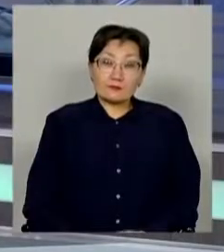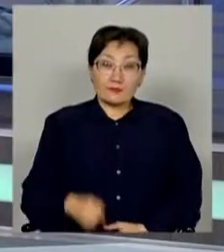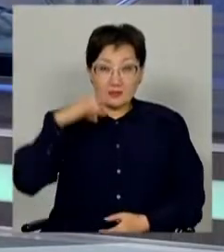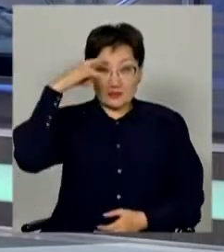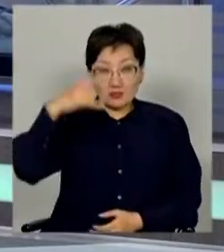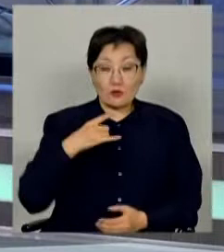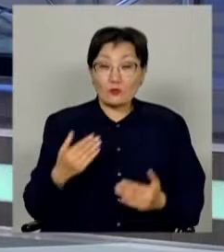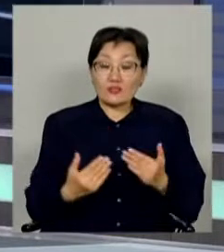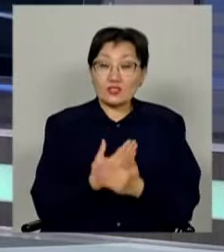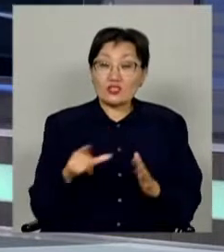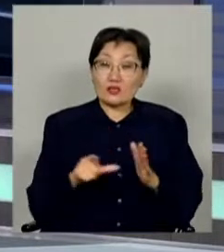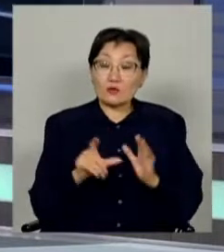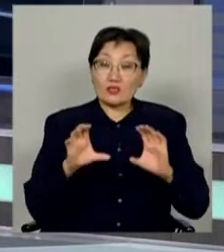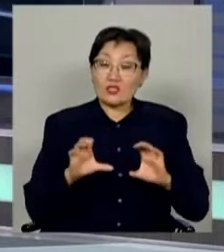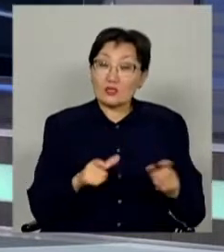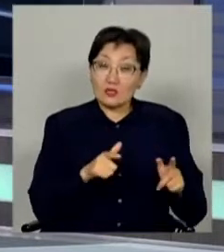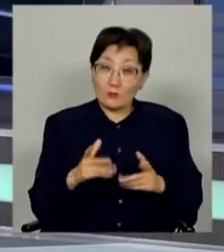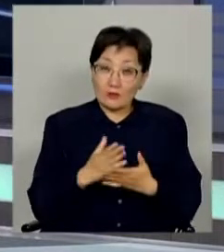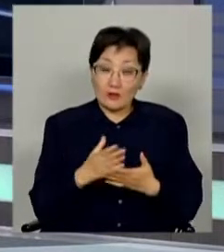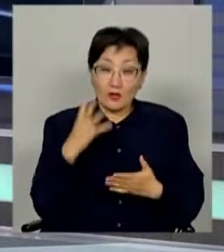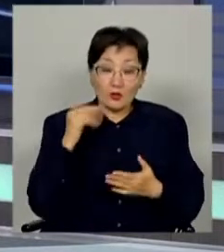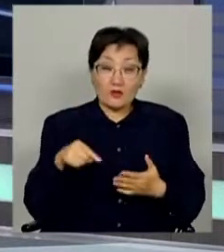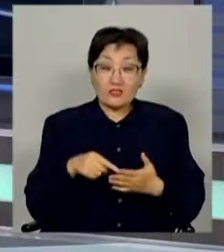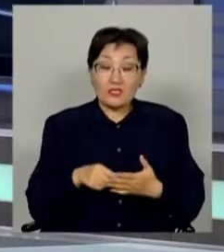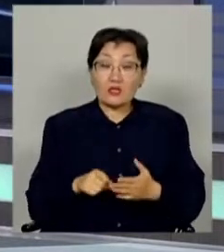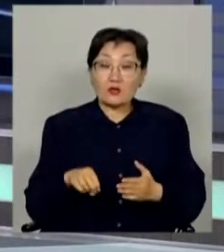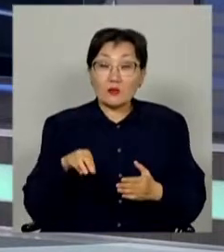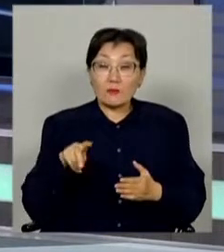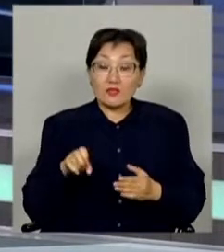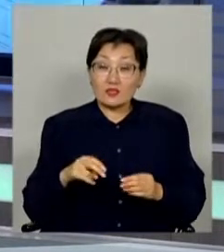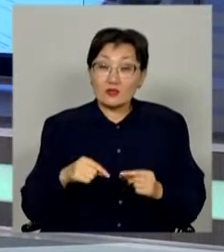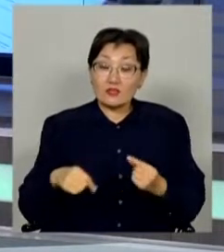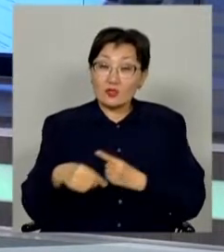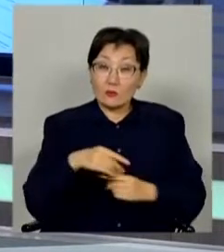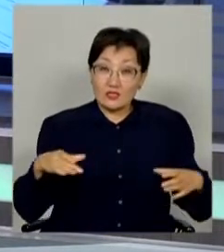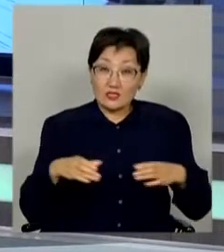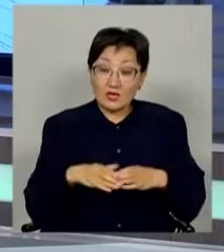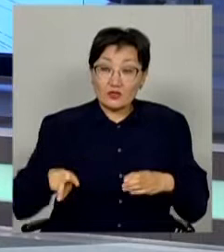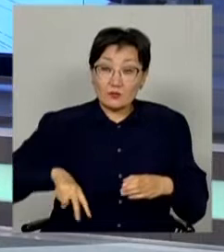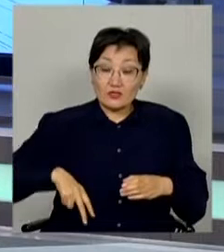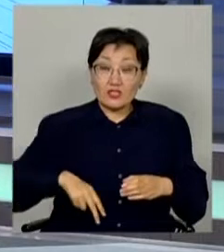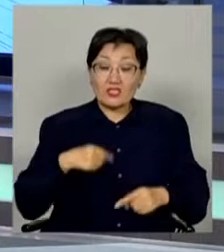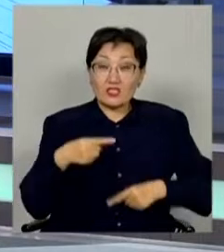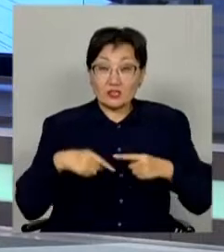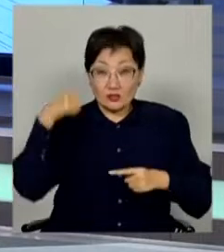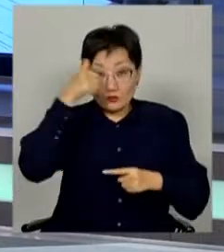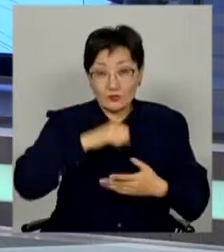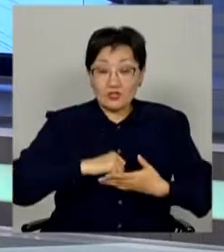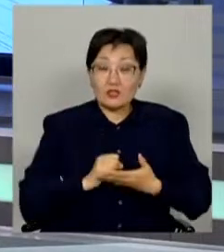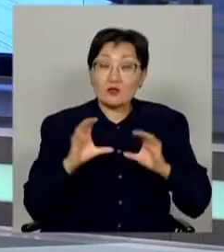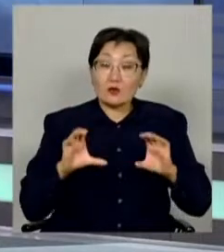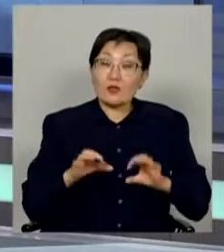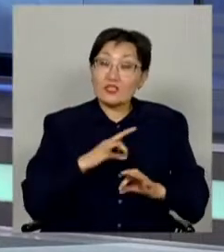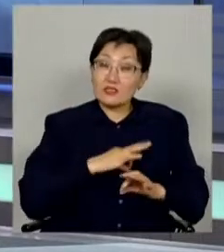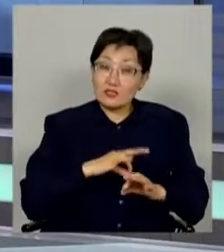Елімізде жаңа салық кодекс әзірленіп жатыр. Алматы қалалық атамекен кәсіпкерлер палатасының директоры келер жылы қабылданатын заңның